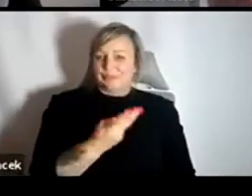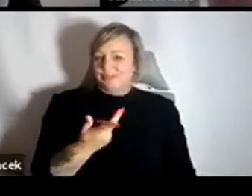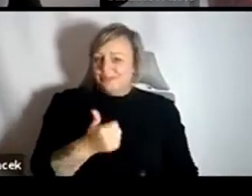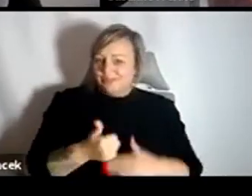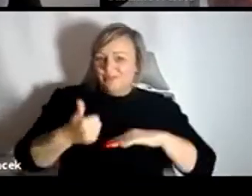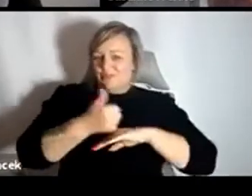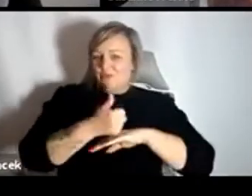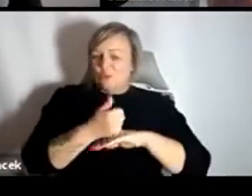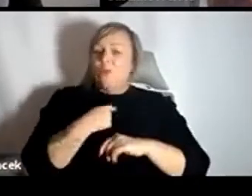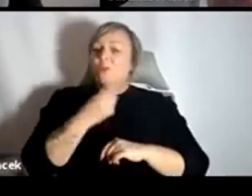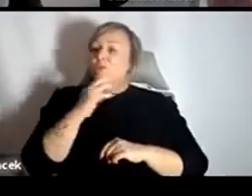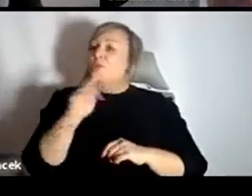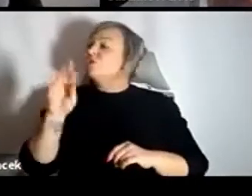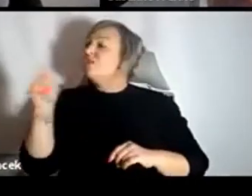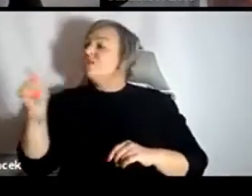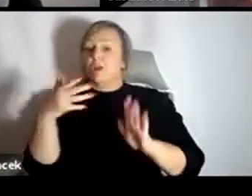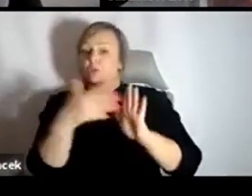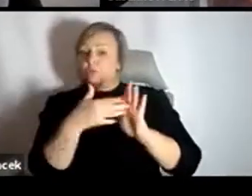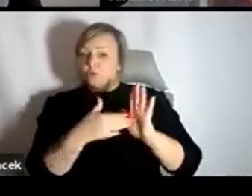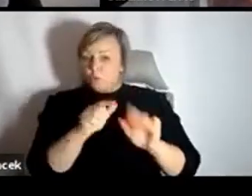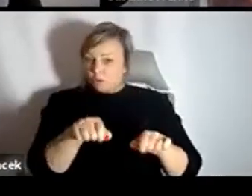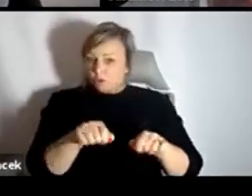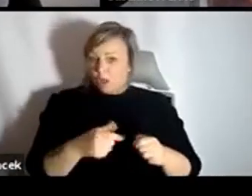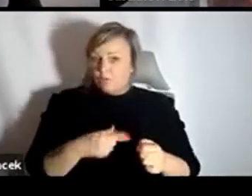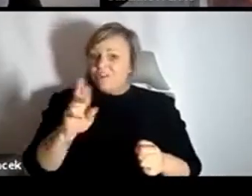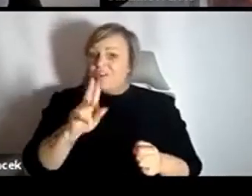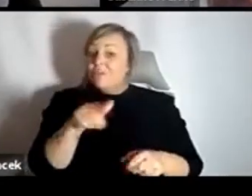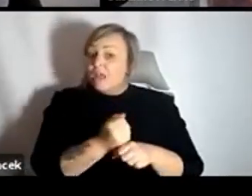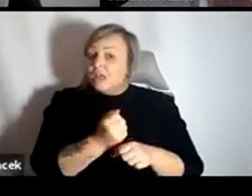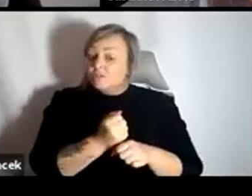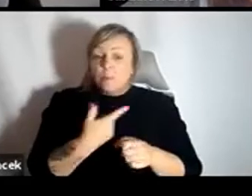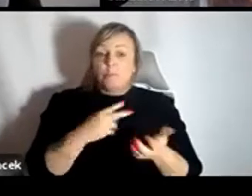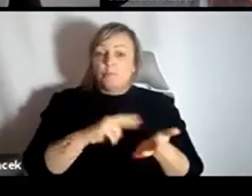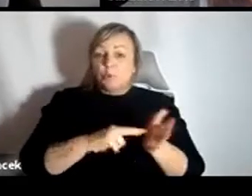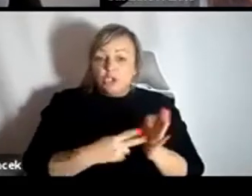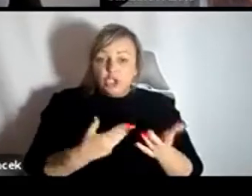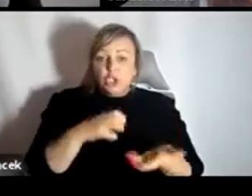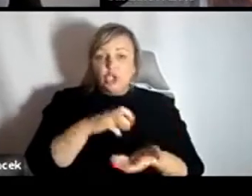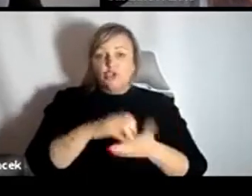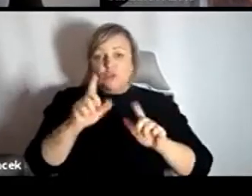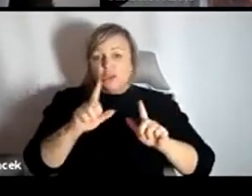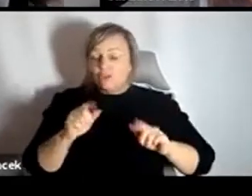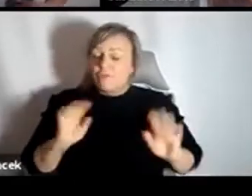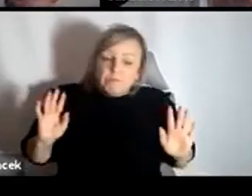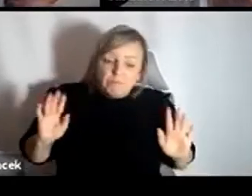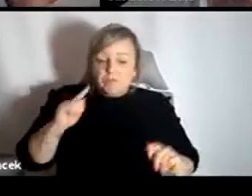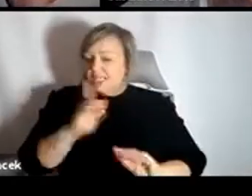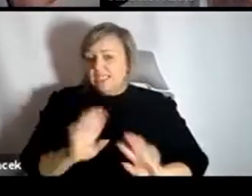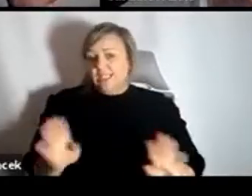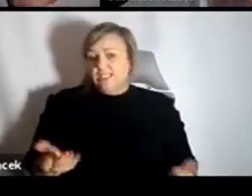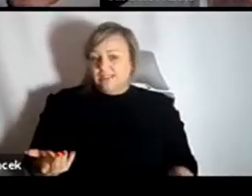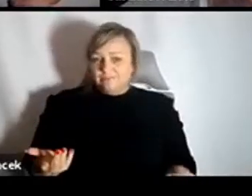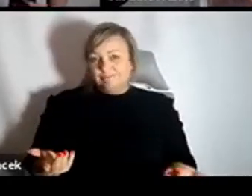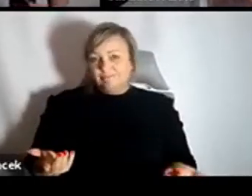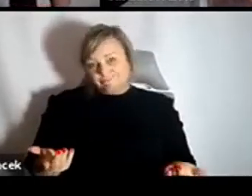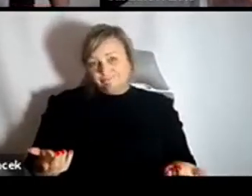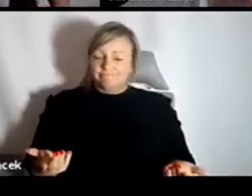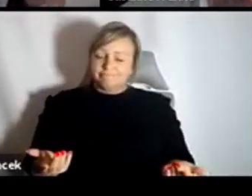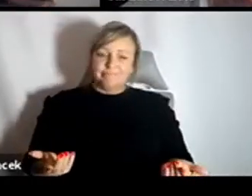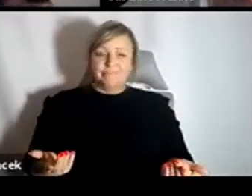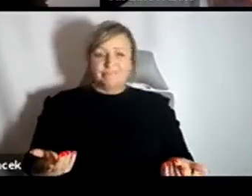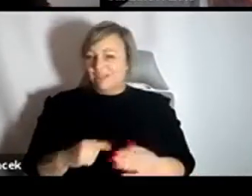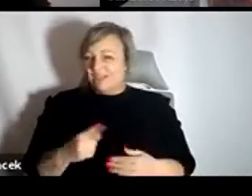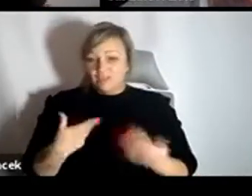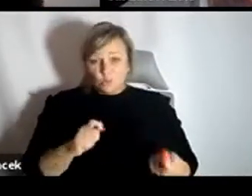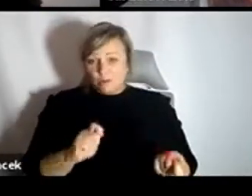Kontrollebene gäbe. Wer soll das machen? Vielleicht die Politik, vielleicht die Stadtgesellschaft, ich weiß es nicht. Aber ansonsten ist der